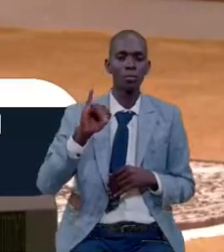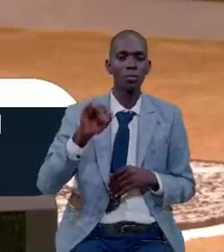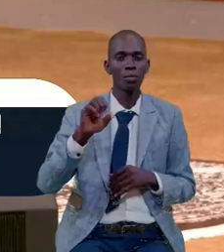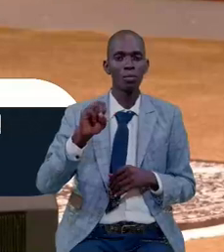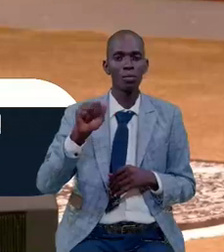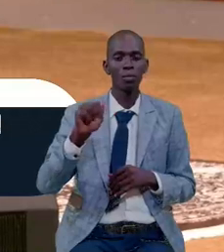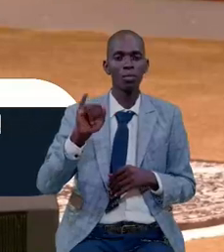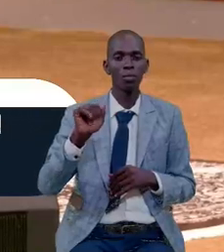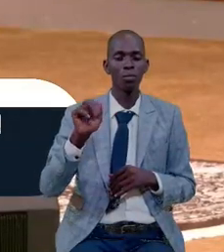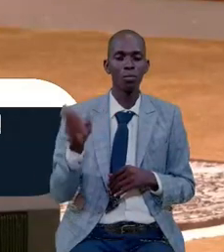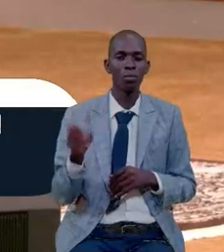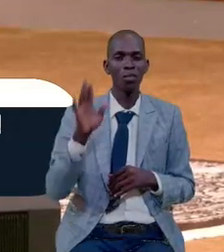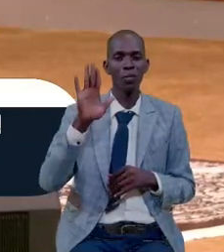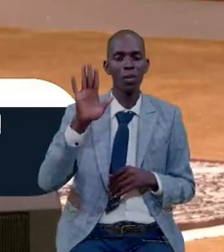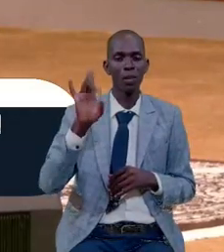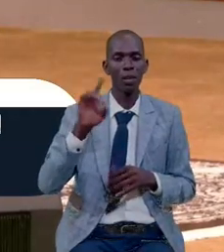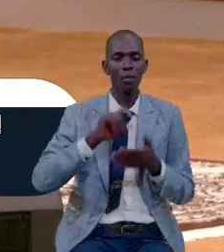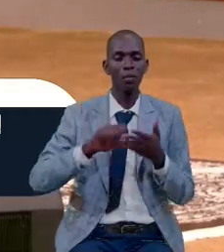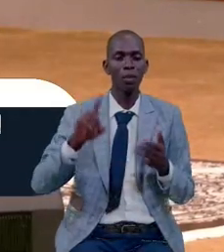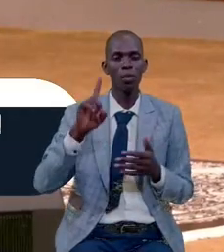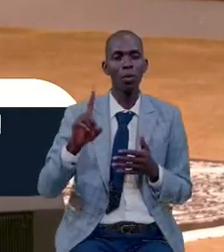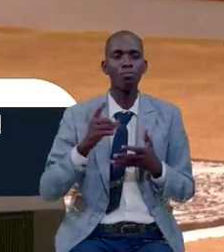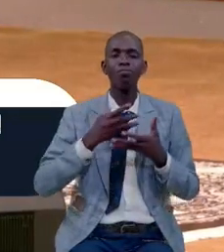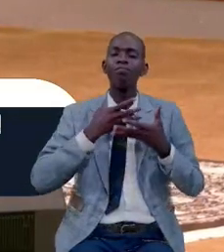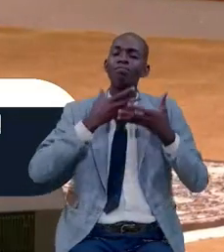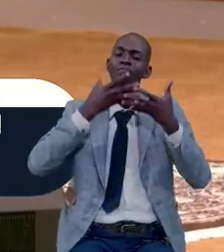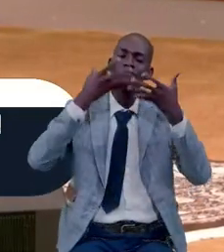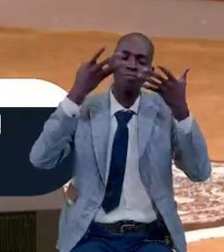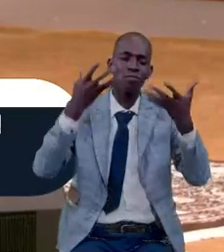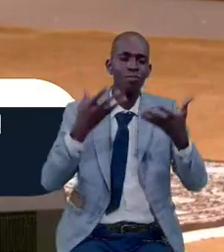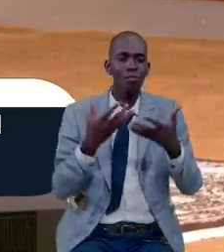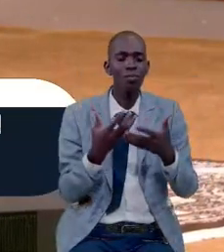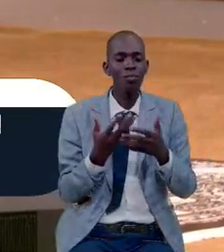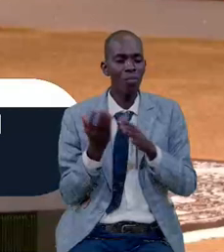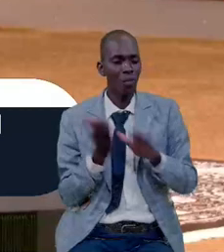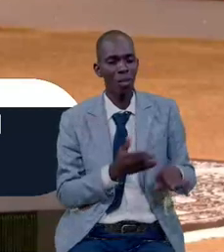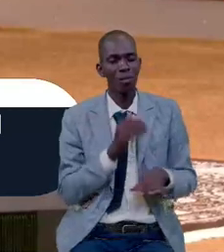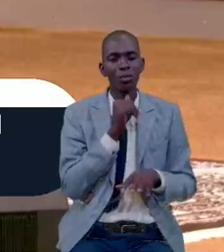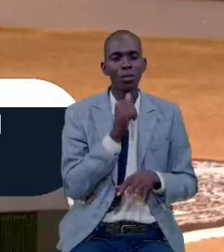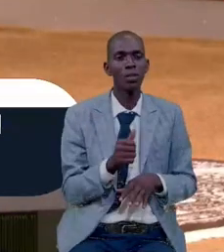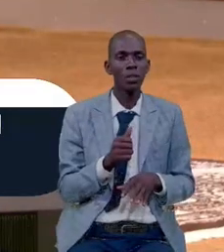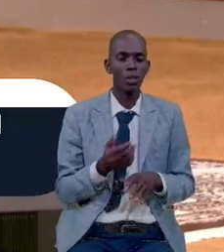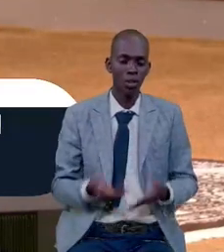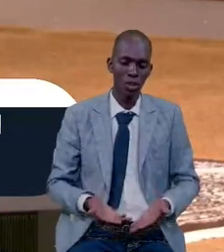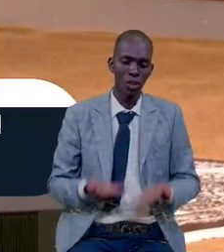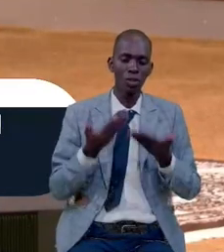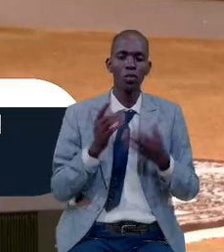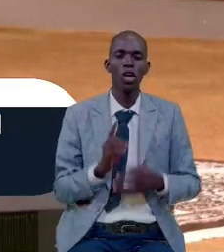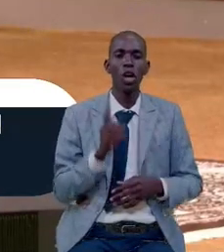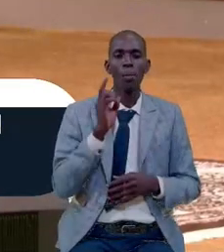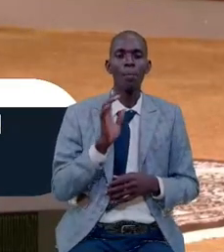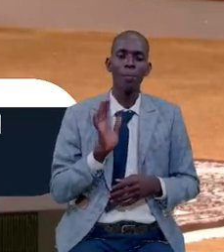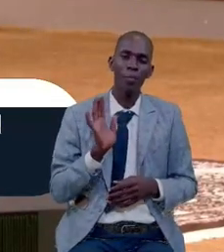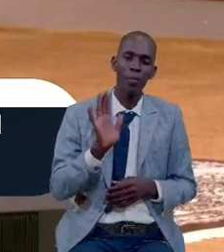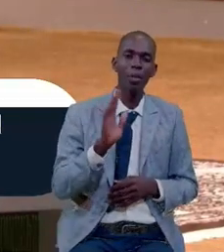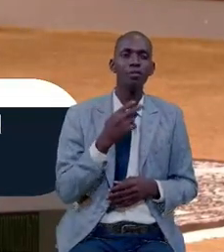Ésaïe 58, verset 1. Crie à plein gosier, ne te retiens pas, élève ta